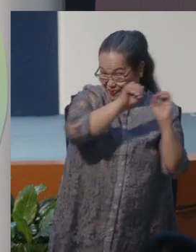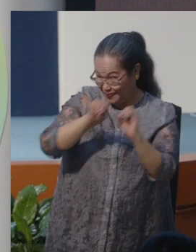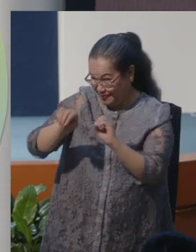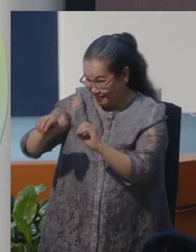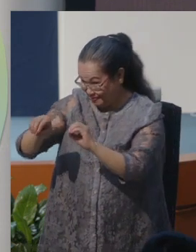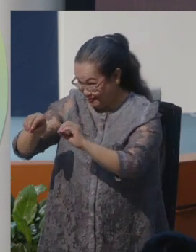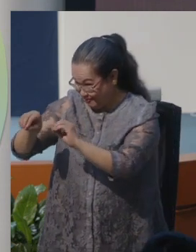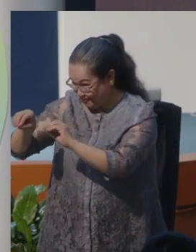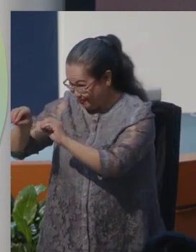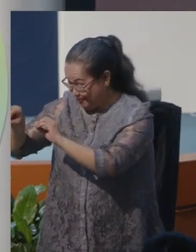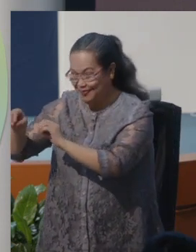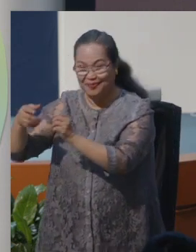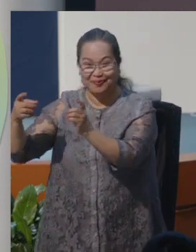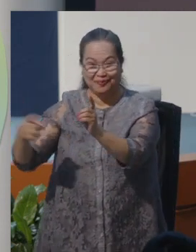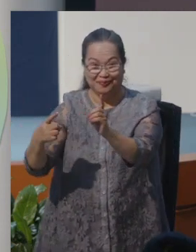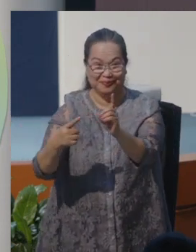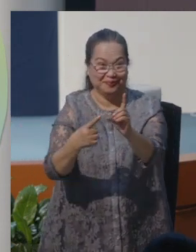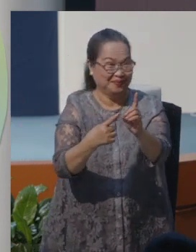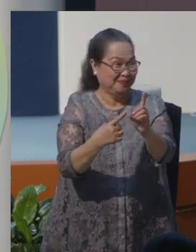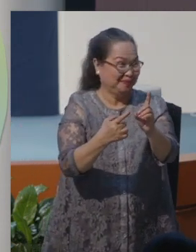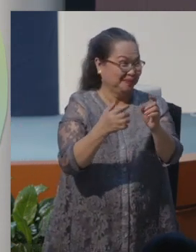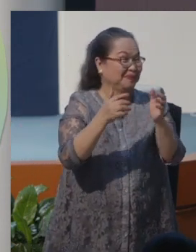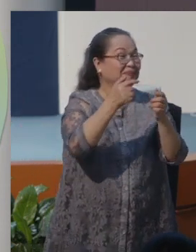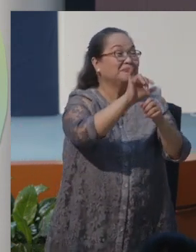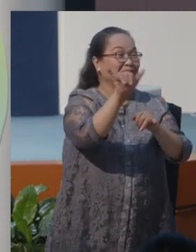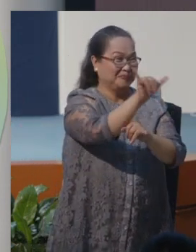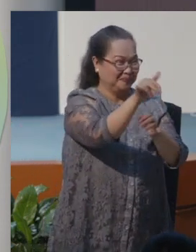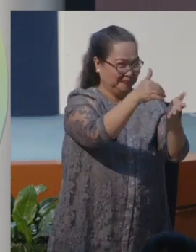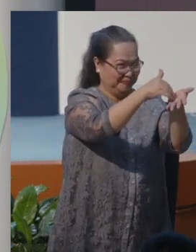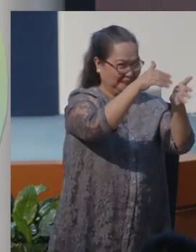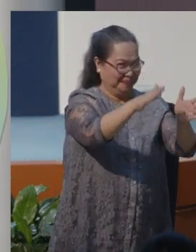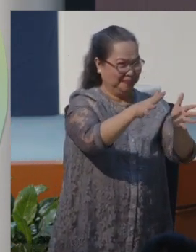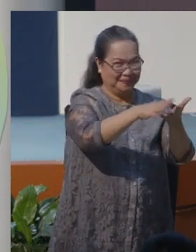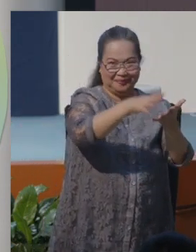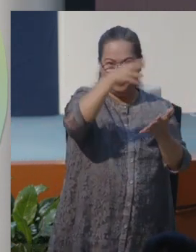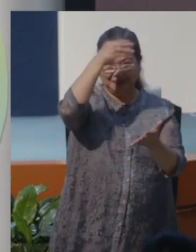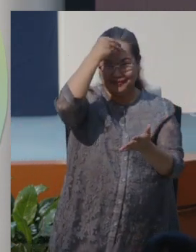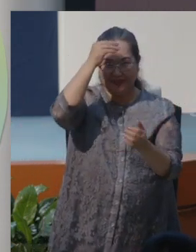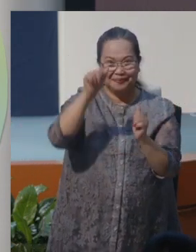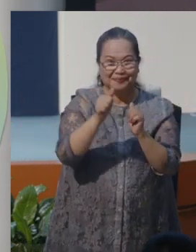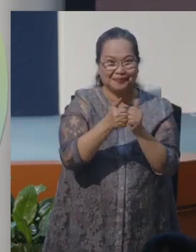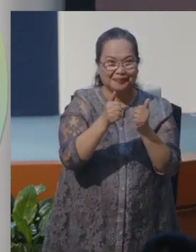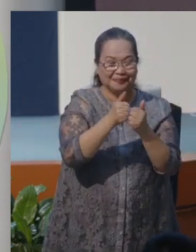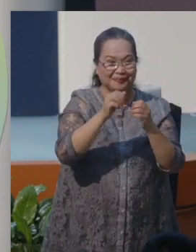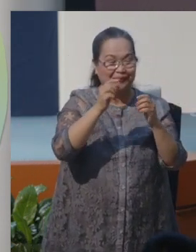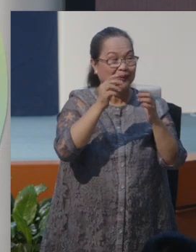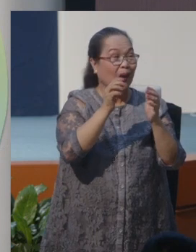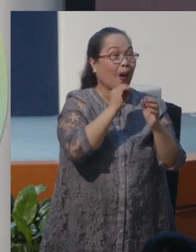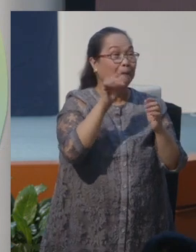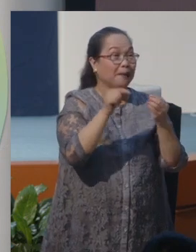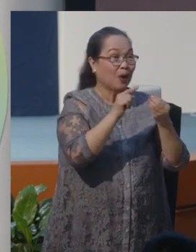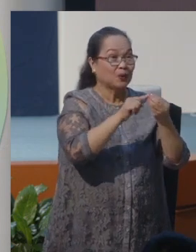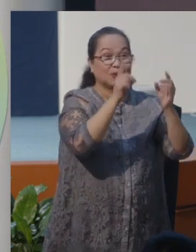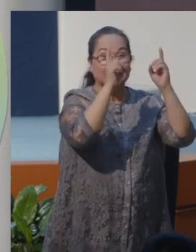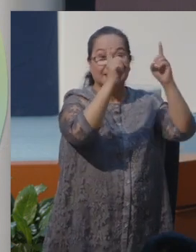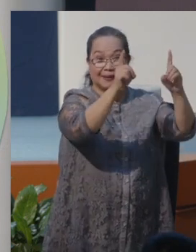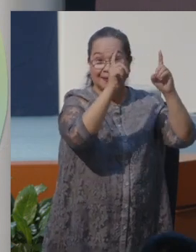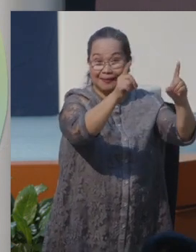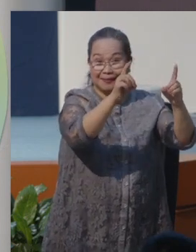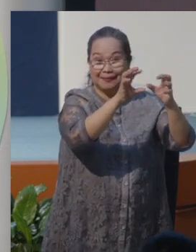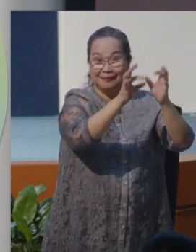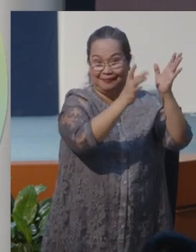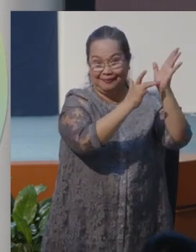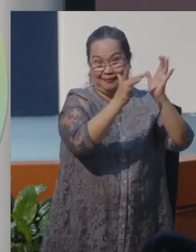kanya dahil mga estudyante niya, pinag-aaralan ang kanyang mga katuruan. Yung po ang ibig sabihin ng